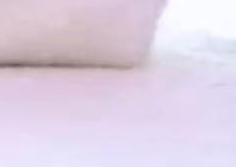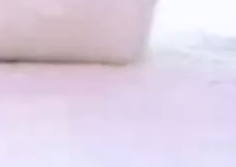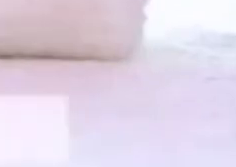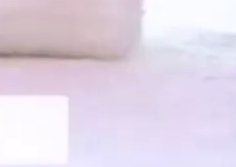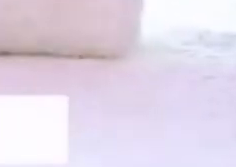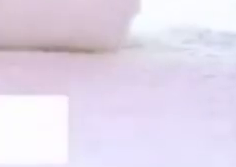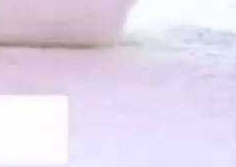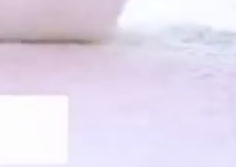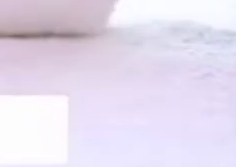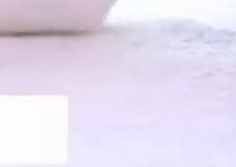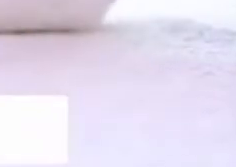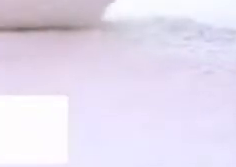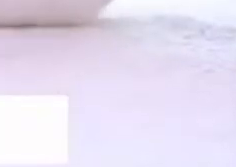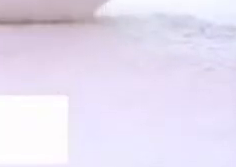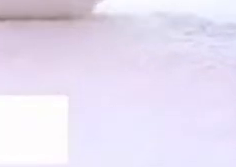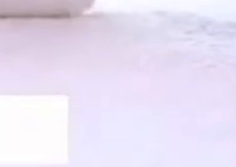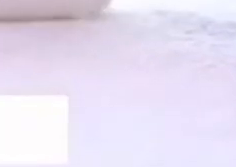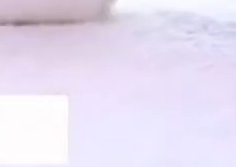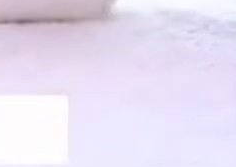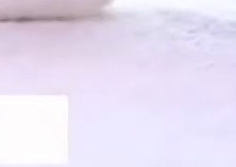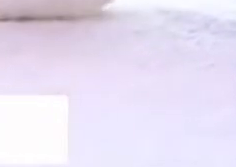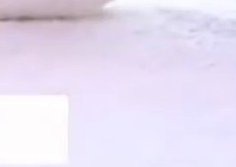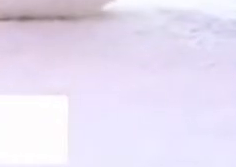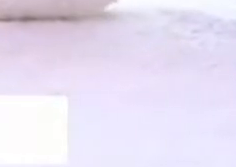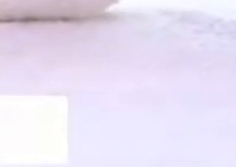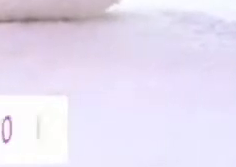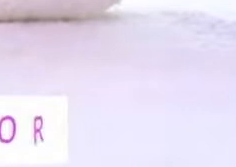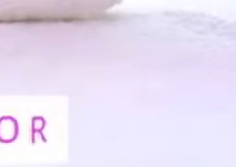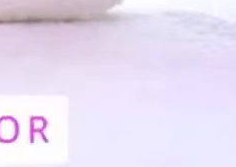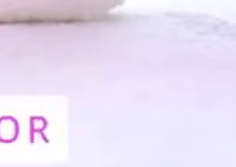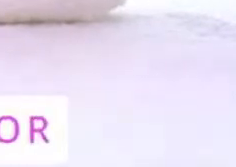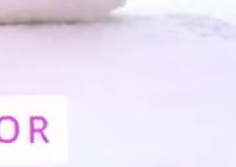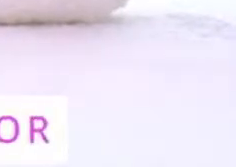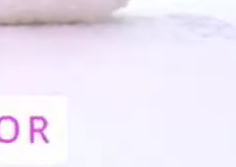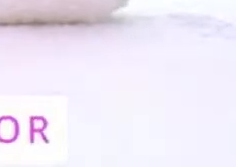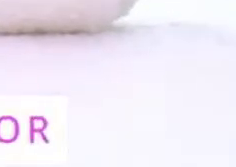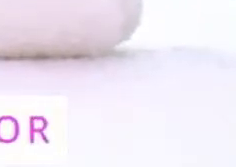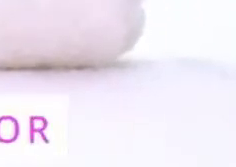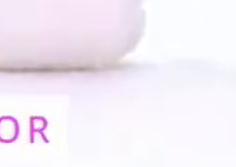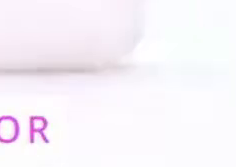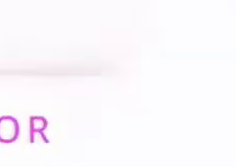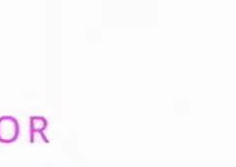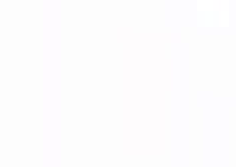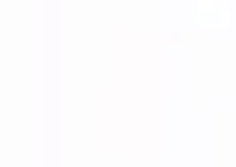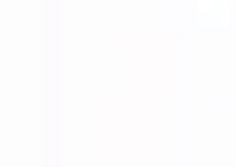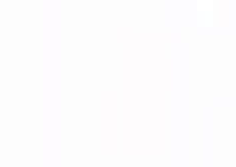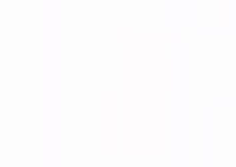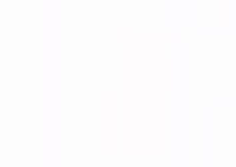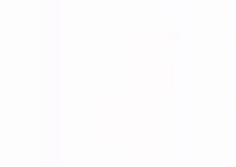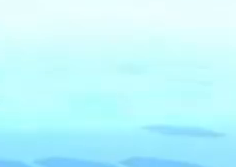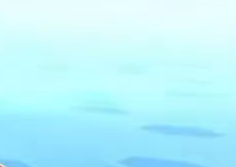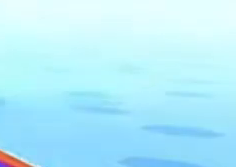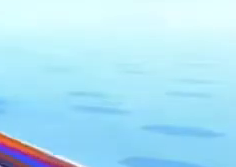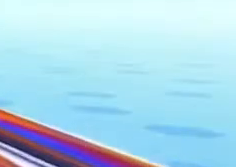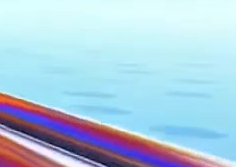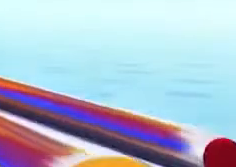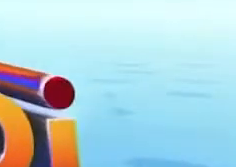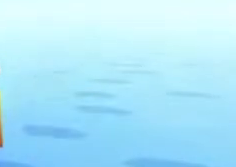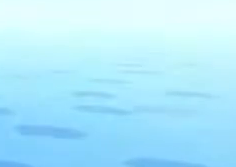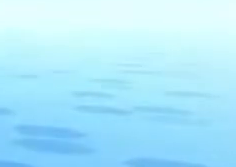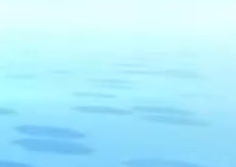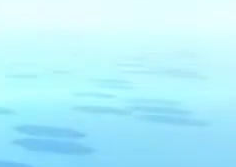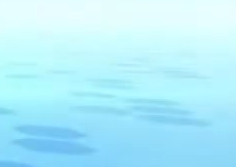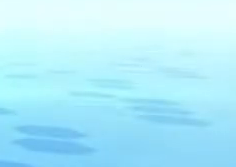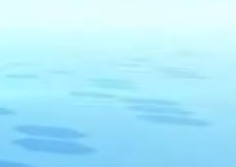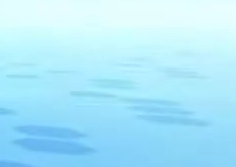0714-870-037 or visit us in Westlands, Ken Roll Towers, 3rd floor on the Northern Wing. Linton's Academy.